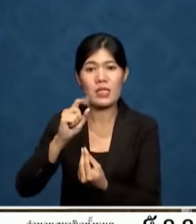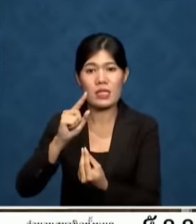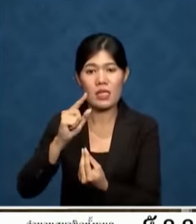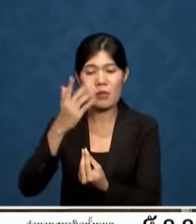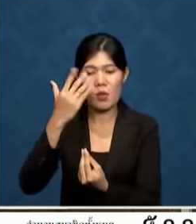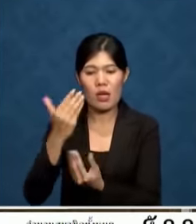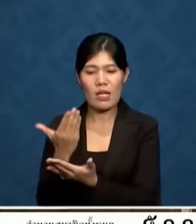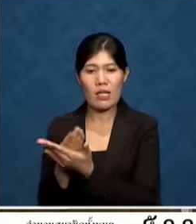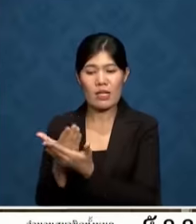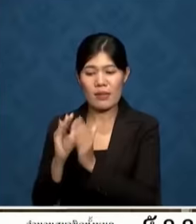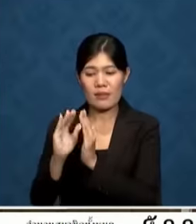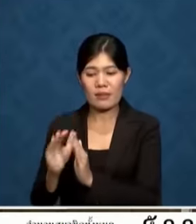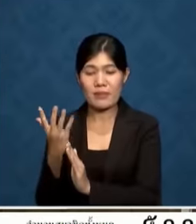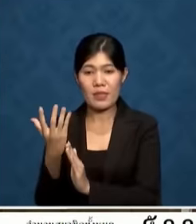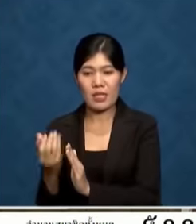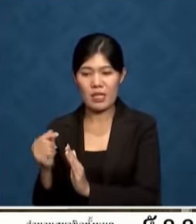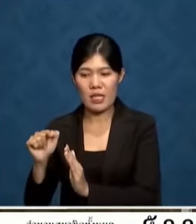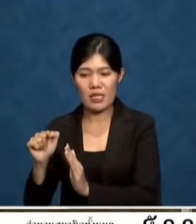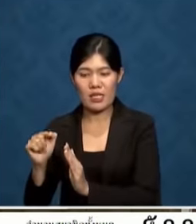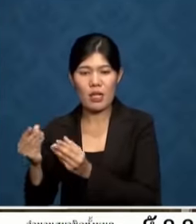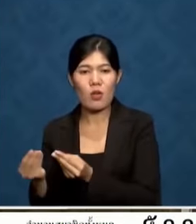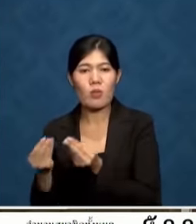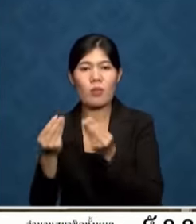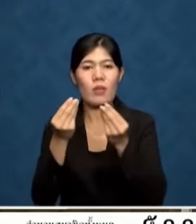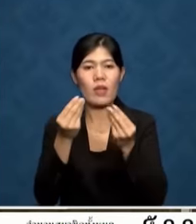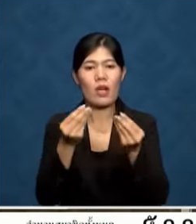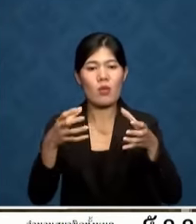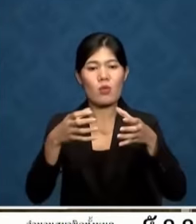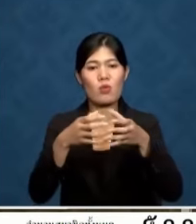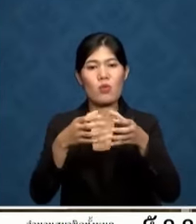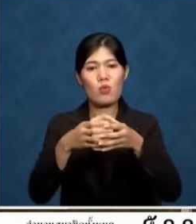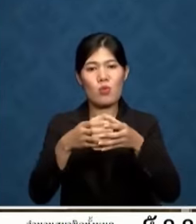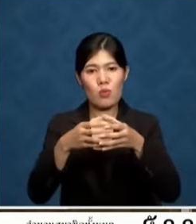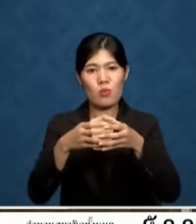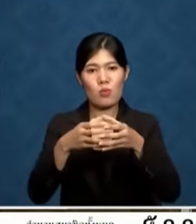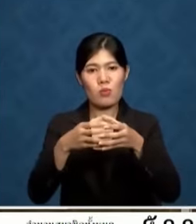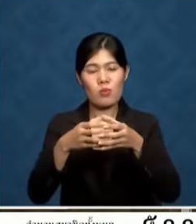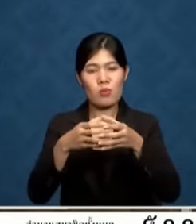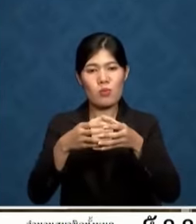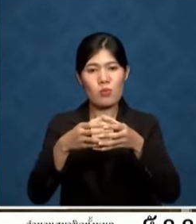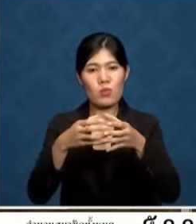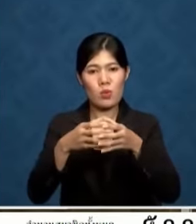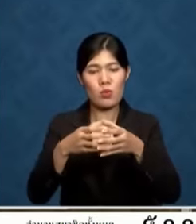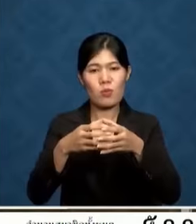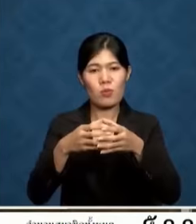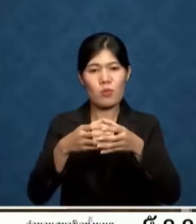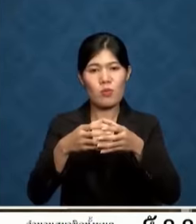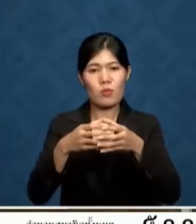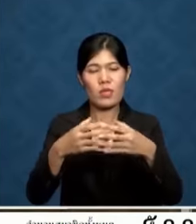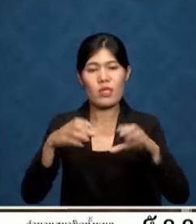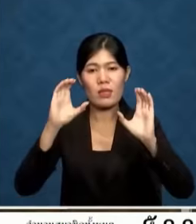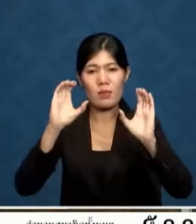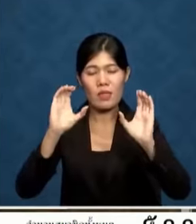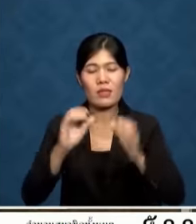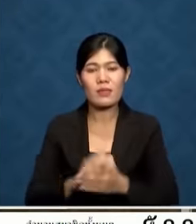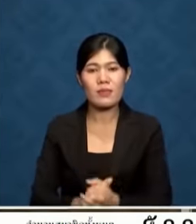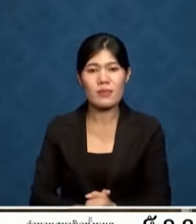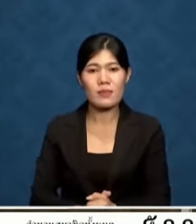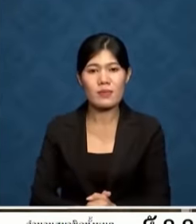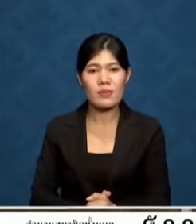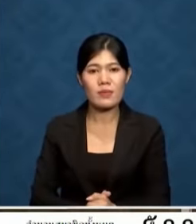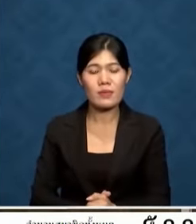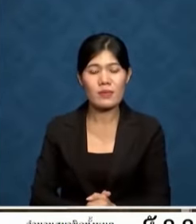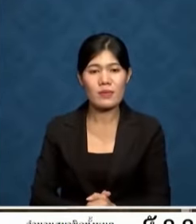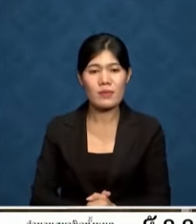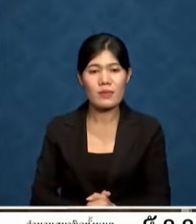การเมืองอันนี้คือสิ่งที่ท่านประธานต้องตระหนักรัฐบาลก็ต้องตระหนักแล้วผมคิดว่าถ้าทำอย่าง